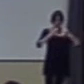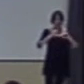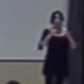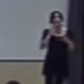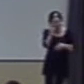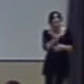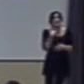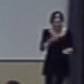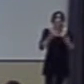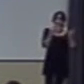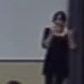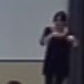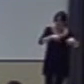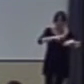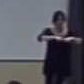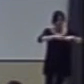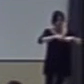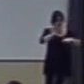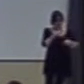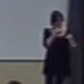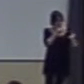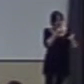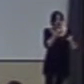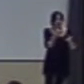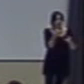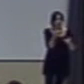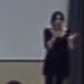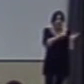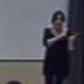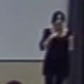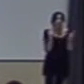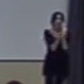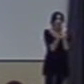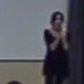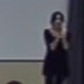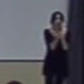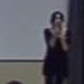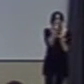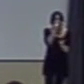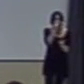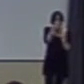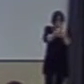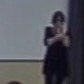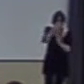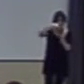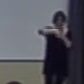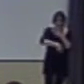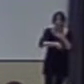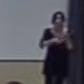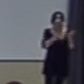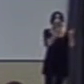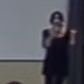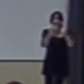si del taller que farem avui, deixeu-me breument que el contextualitzi, encara que crec que la immensa majoria de les persones que esteu